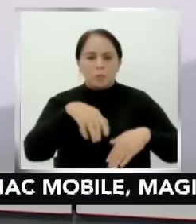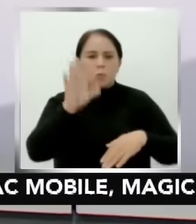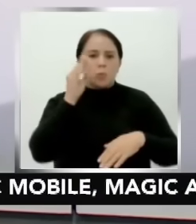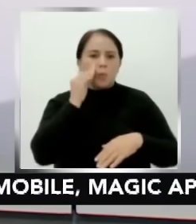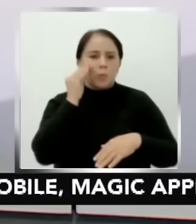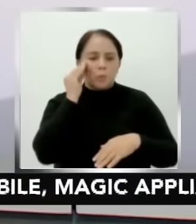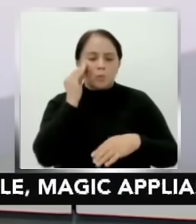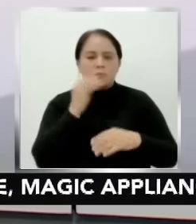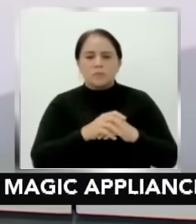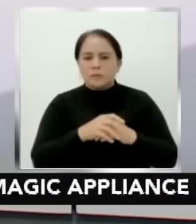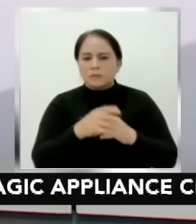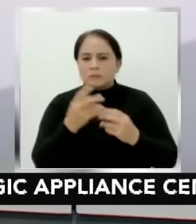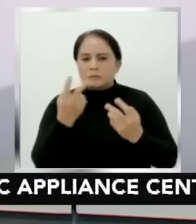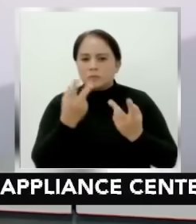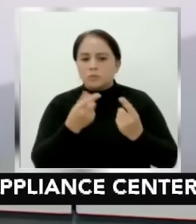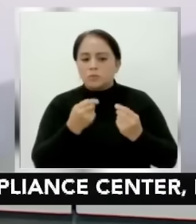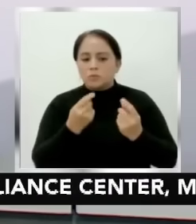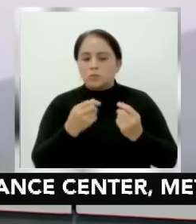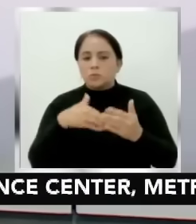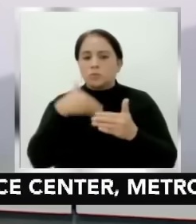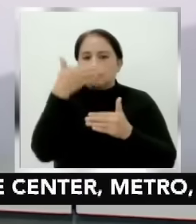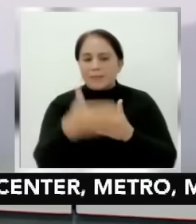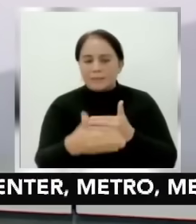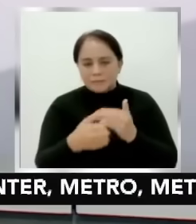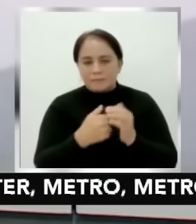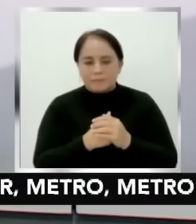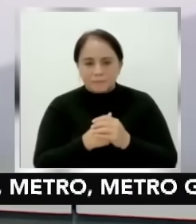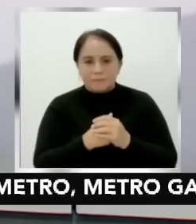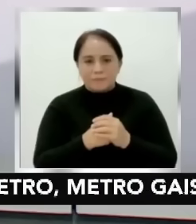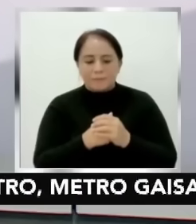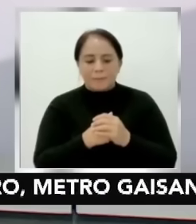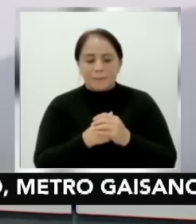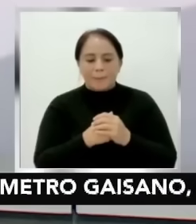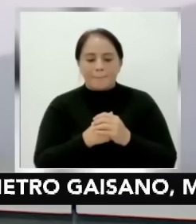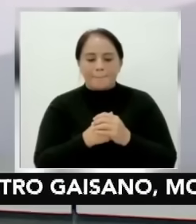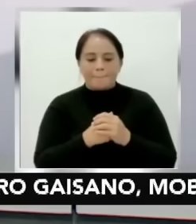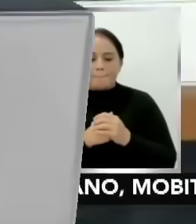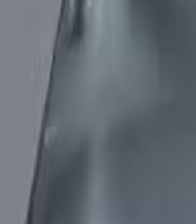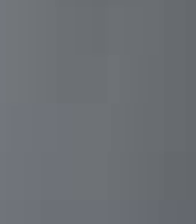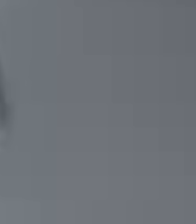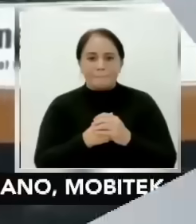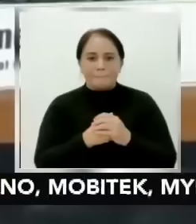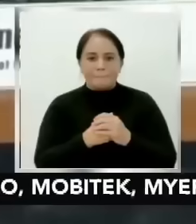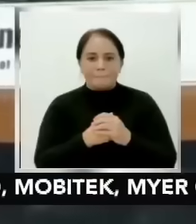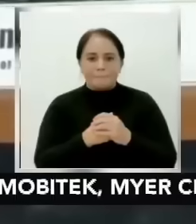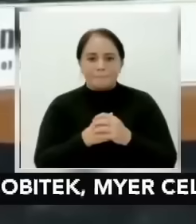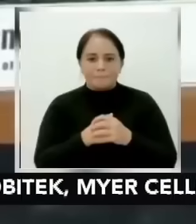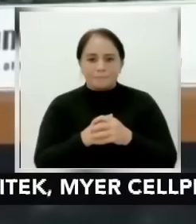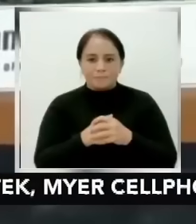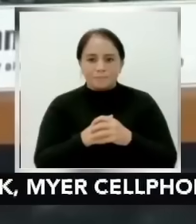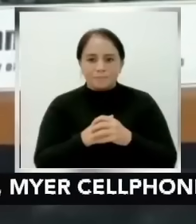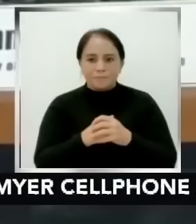pinag-aaralan na rin ang susunod nilang legal na hakbang. Nakatutok si June Veneracion.